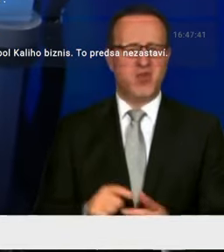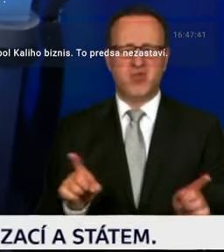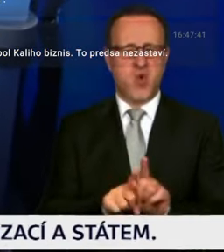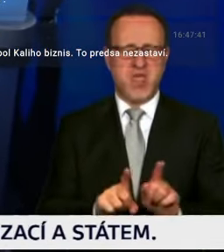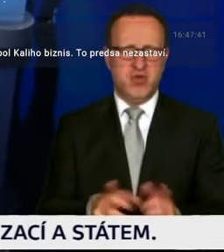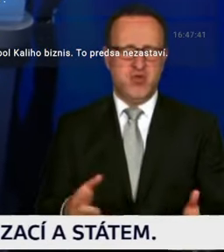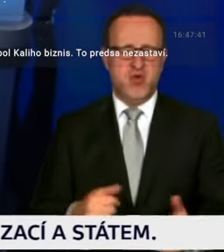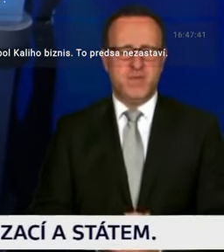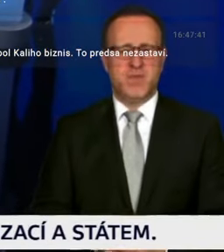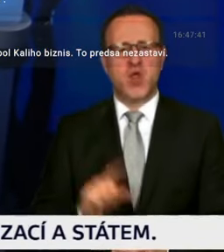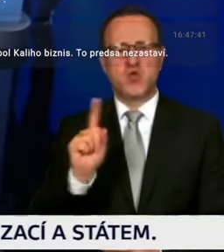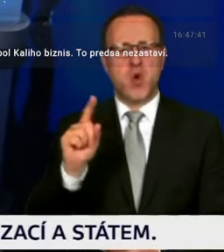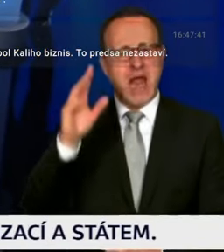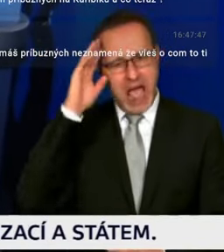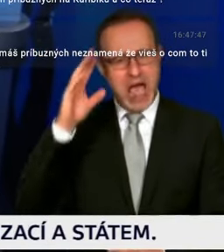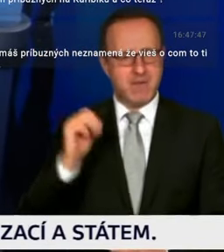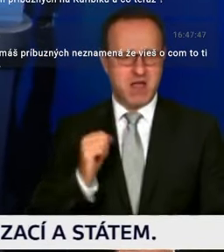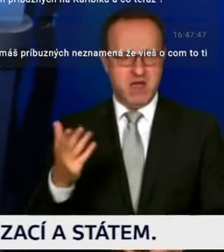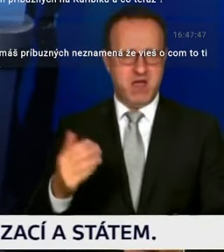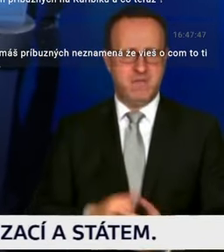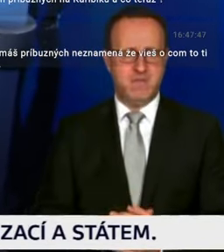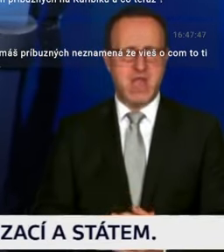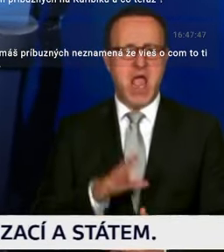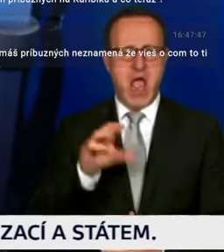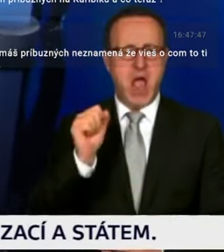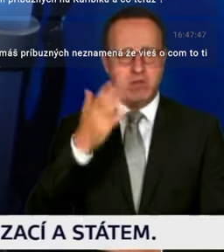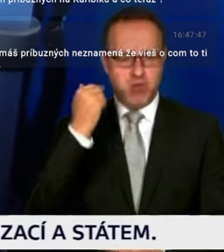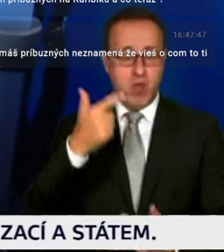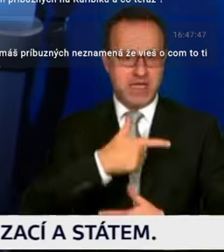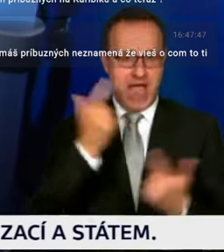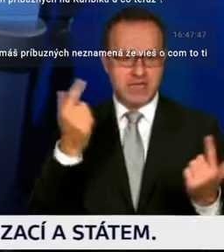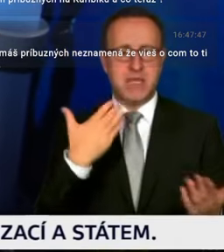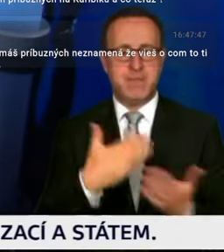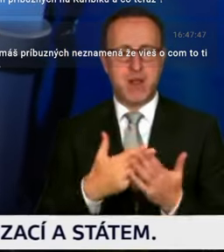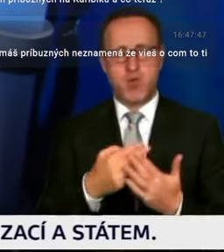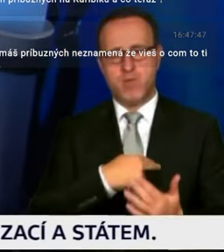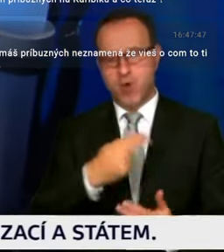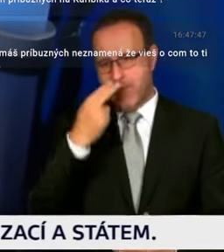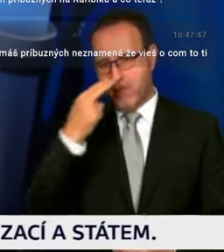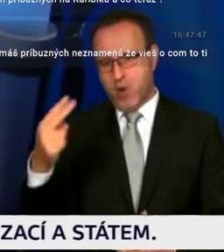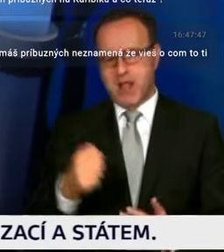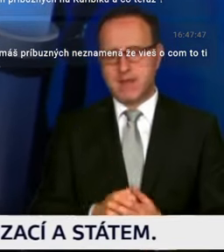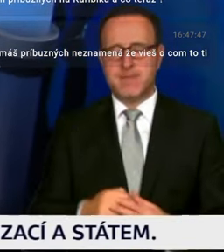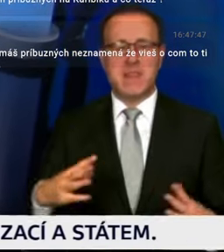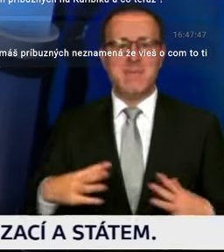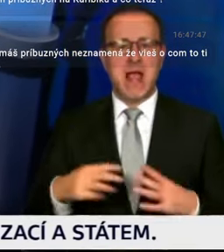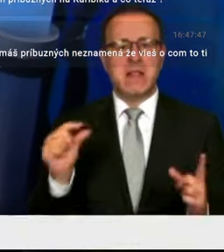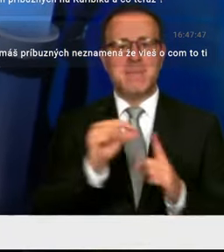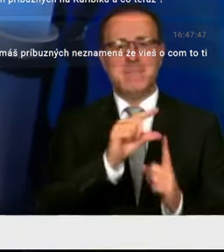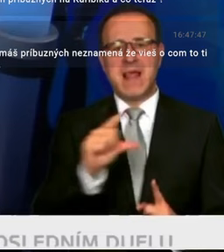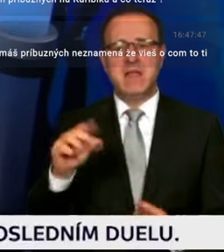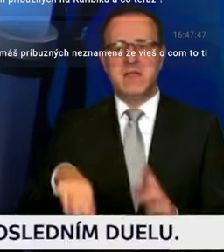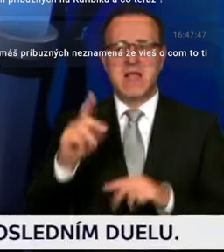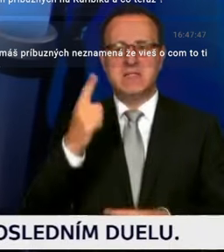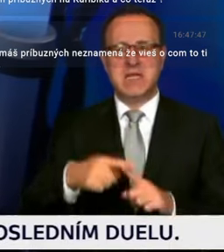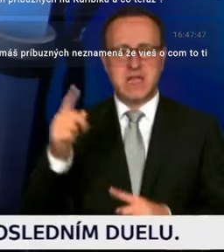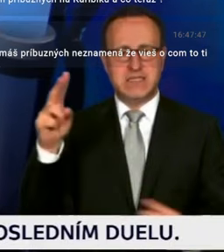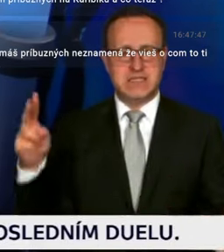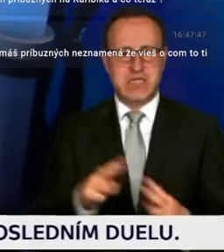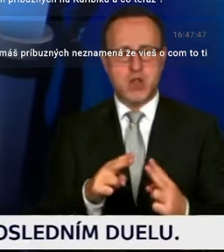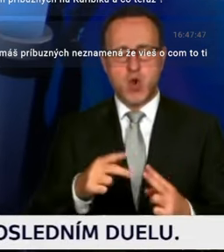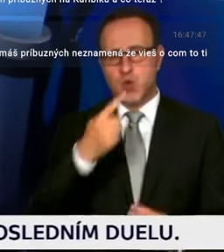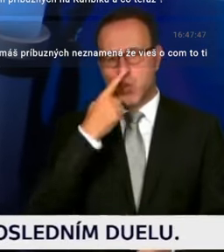to z ktorej armády pochádza Takže len aby bolo jasné Ja sa na to preto pozerám tak tak Pán pelegrin ale viackrát ste sa stretli Napríklad aj s ruským veľvyslancom na